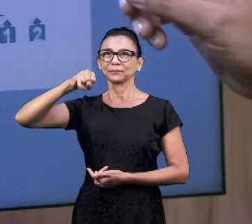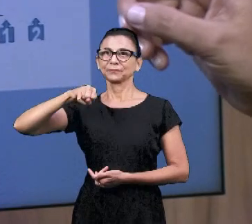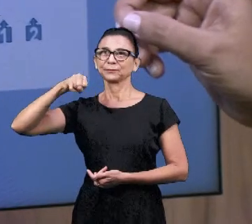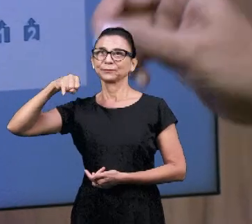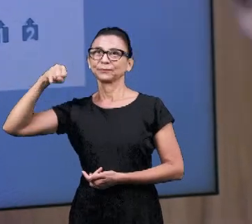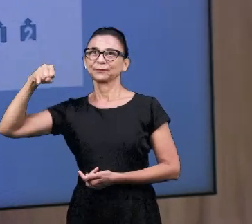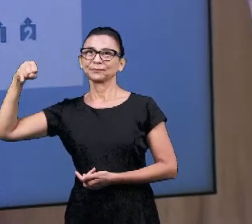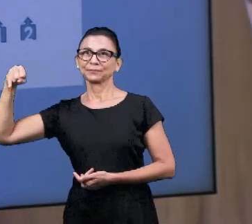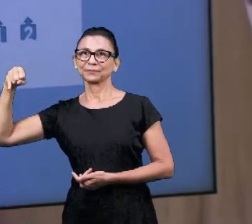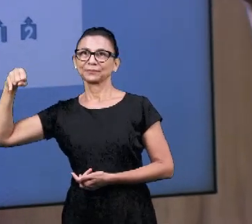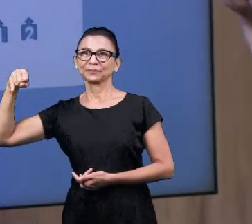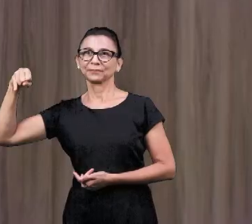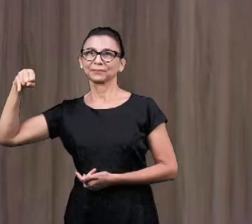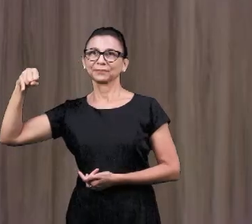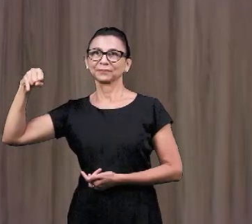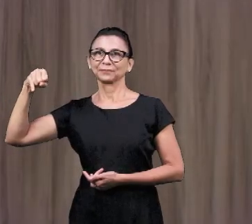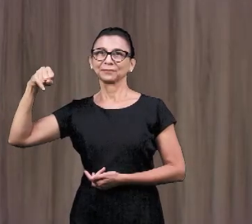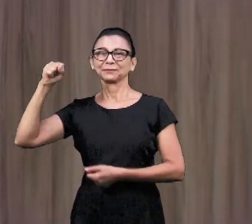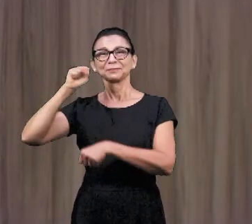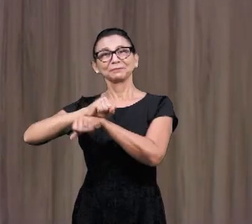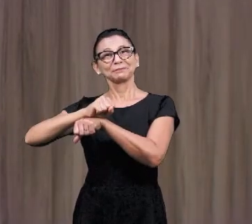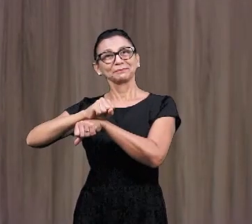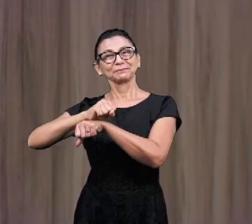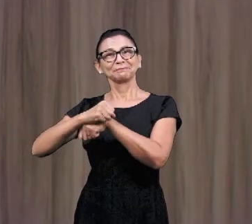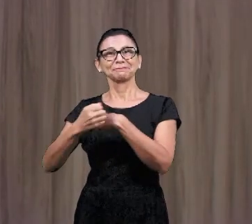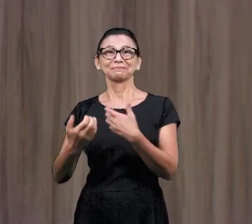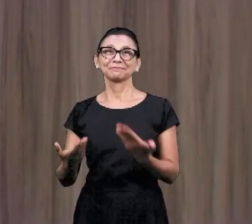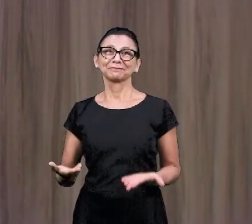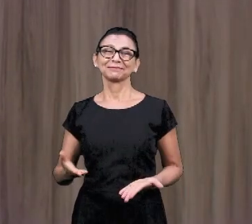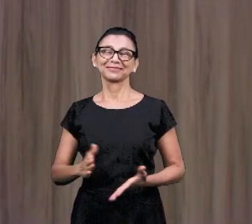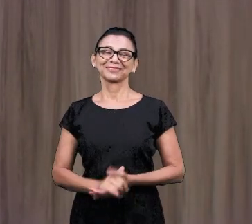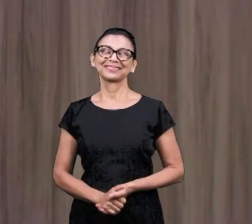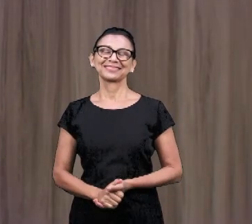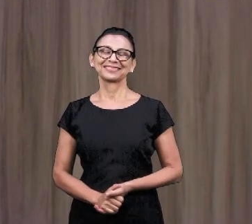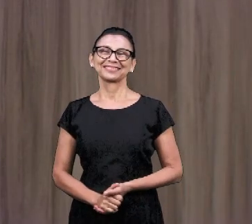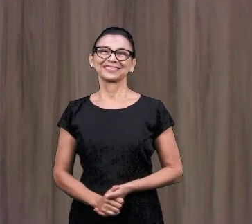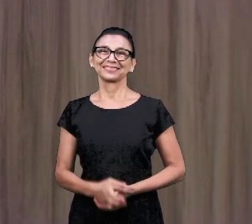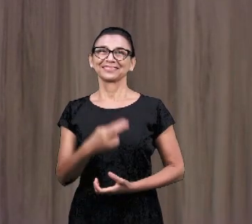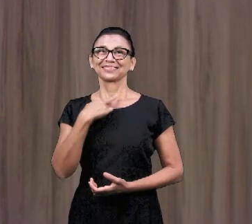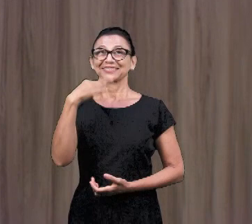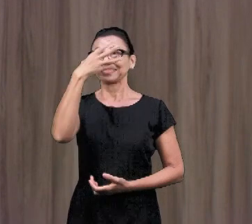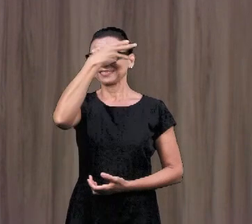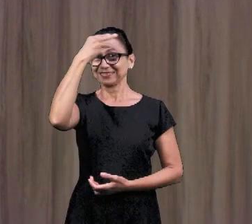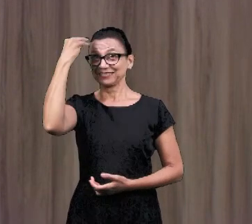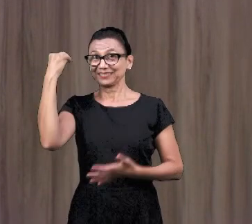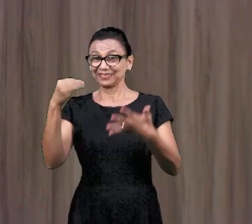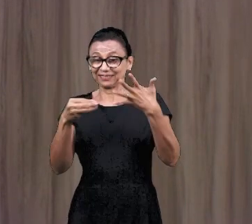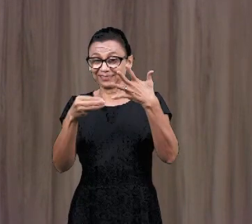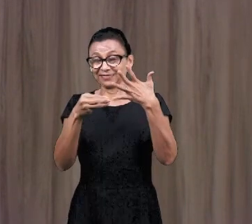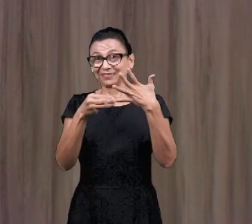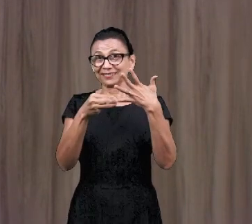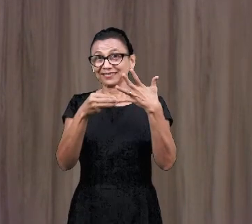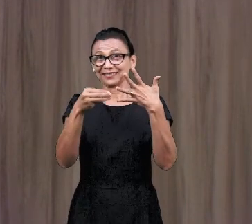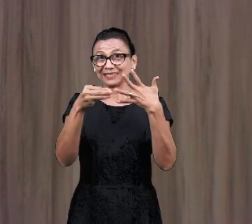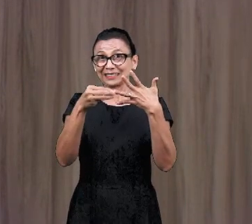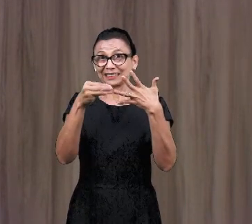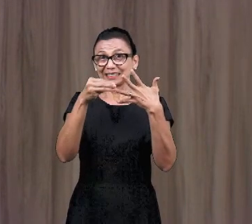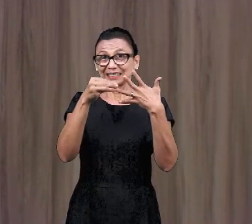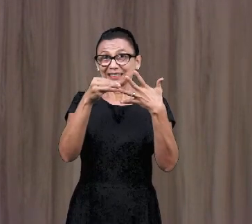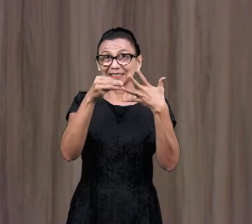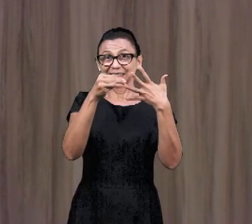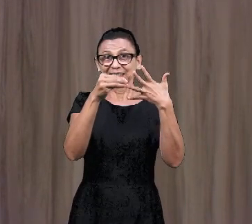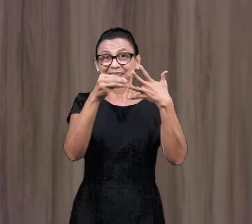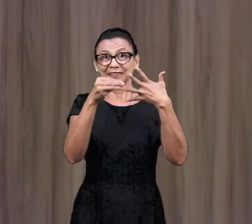mi. Pausa. Nous ne devons pas oublier que la note qui est marquée ici, elle va tendre le